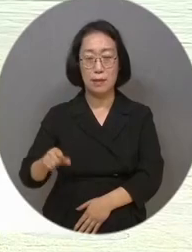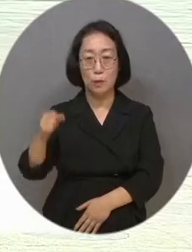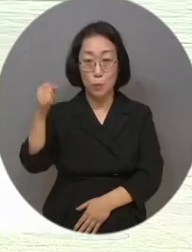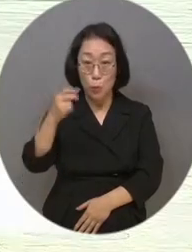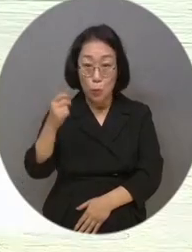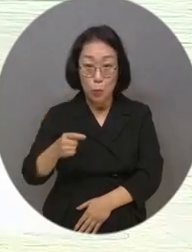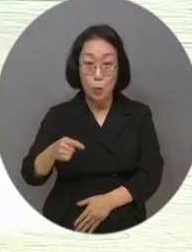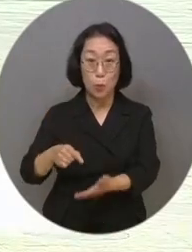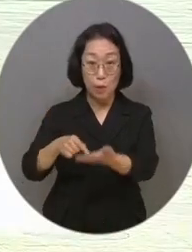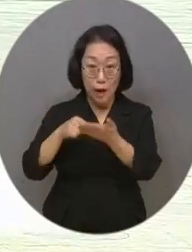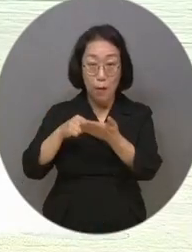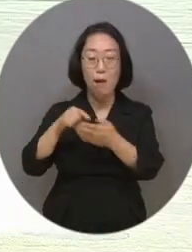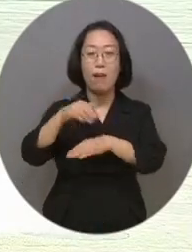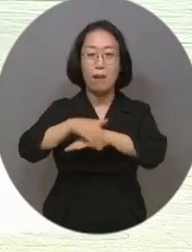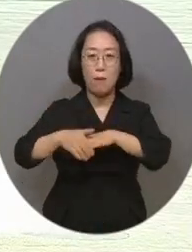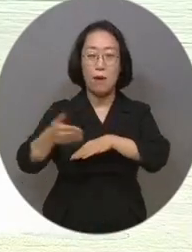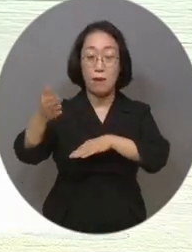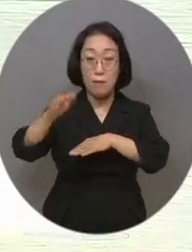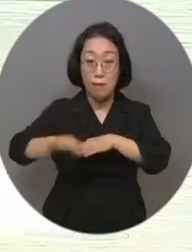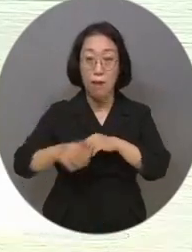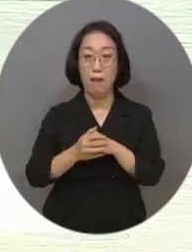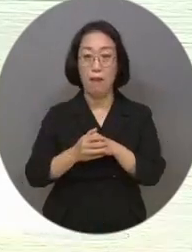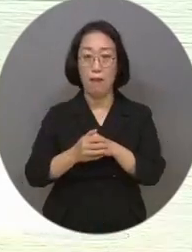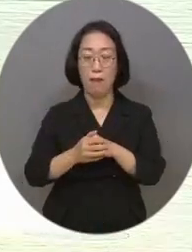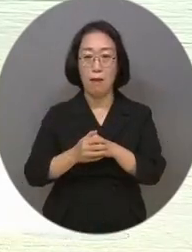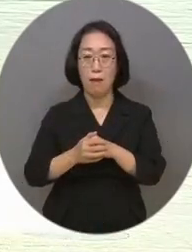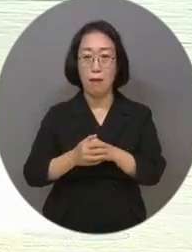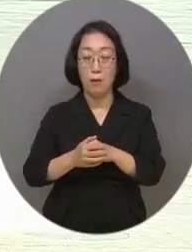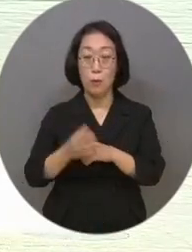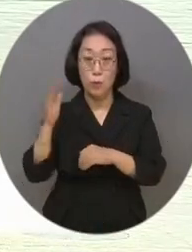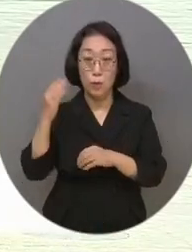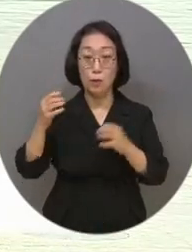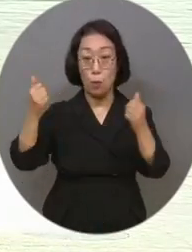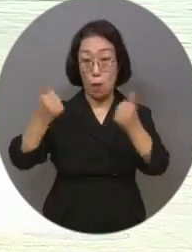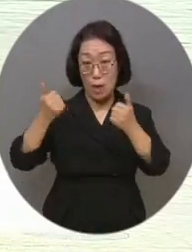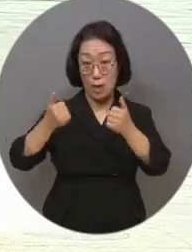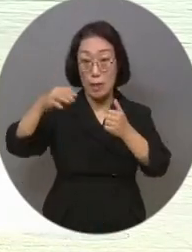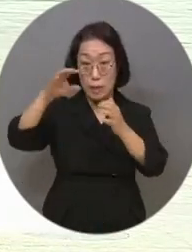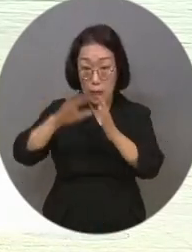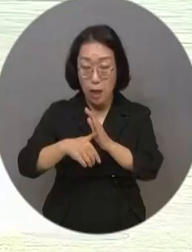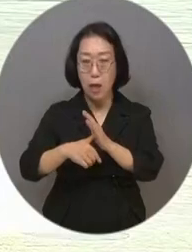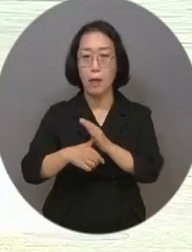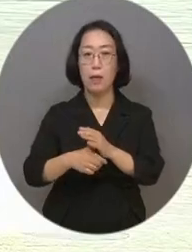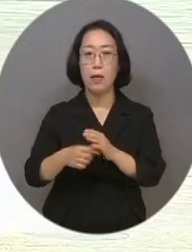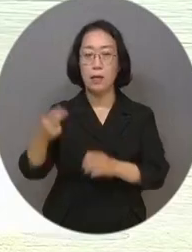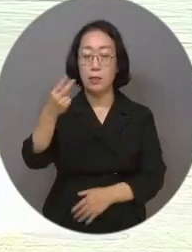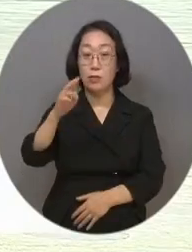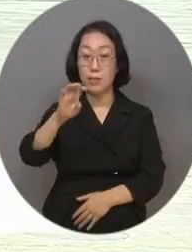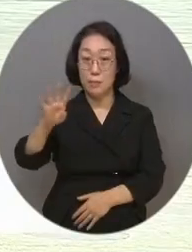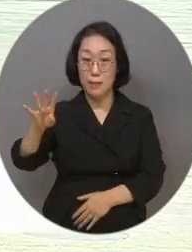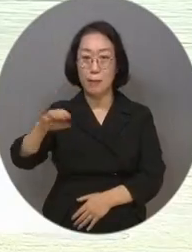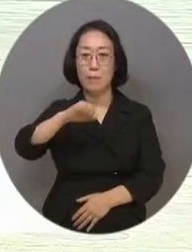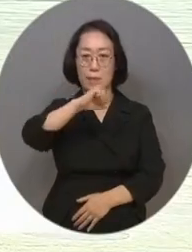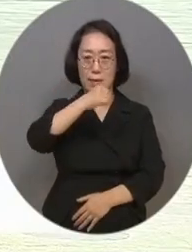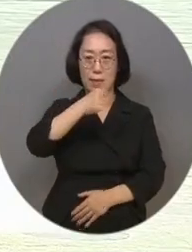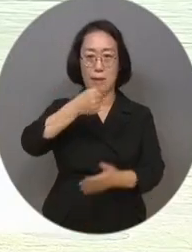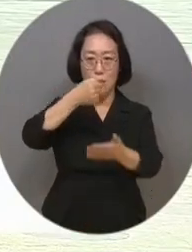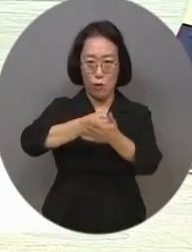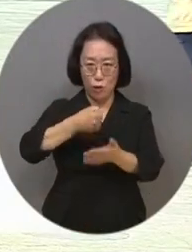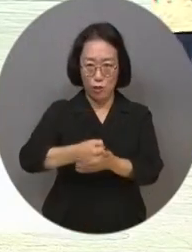했는데요 지난 29일 열린 국무에 의해서 다시 새로운 도약을 준비하는 2024년도 예산안이